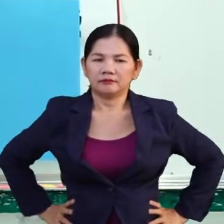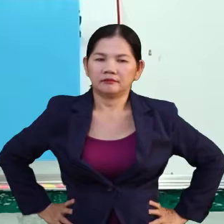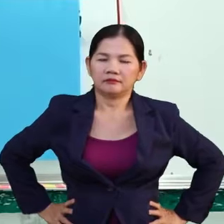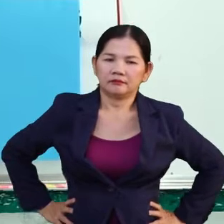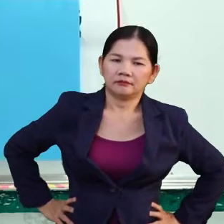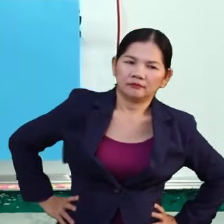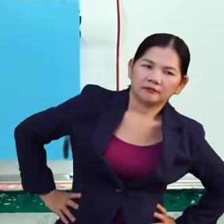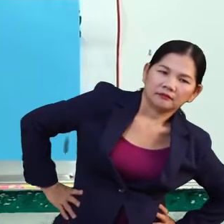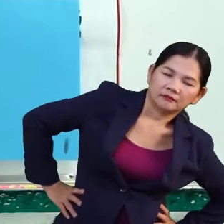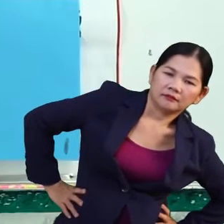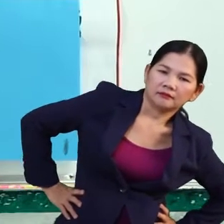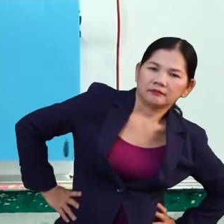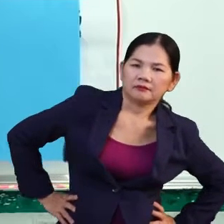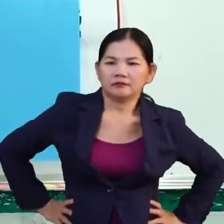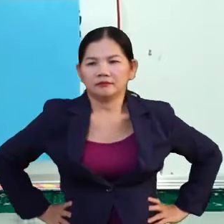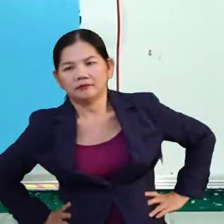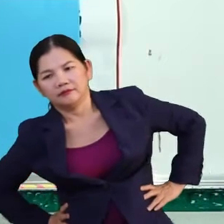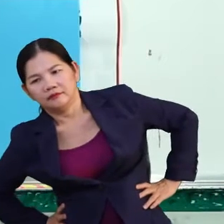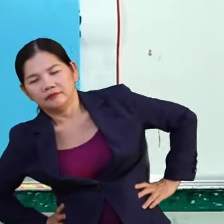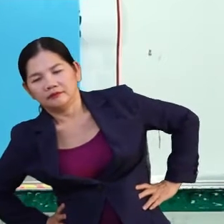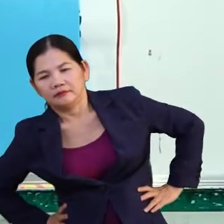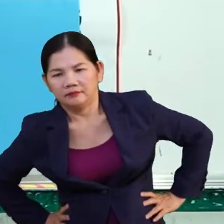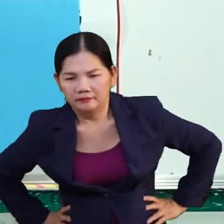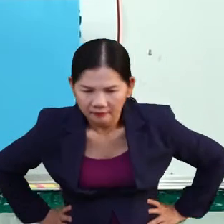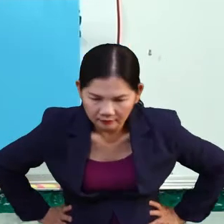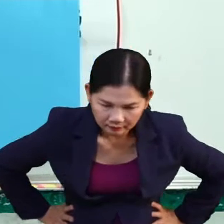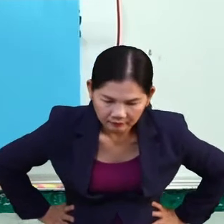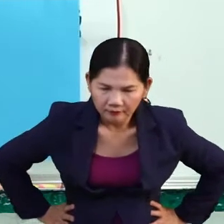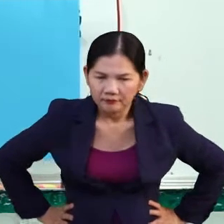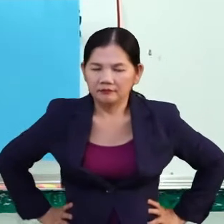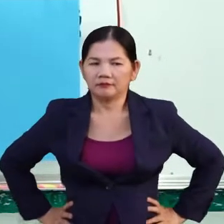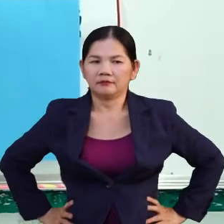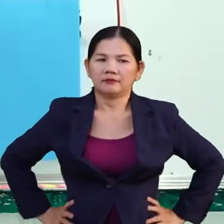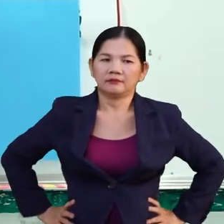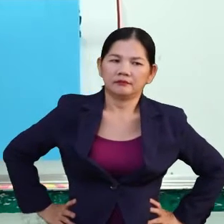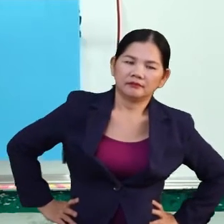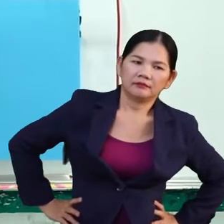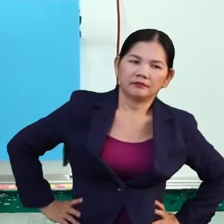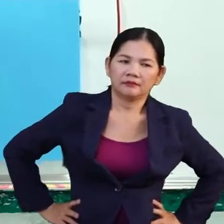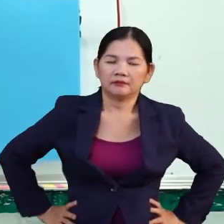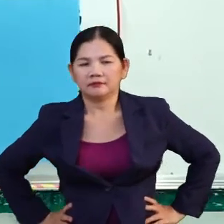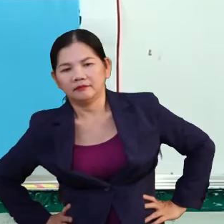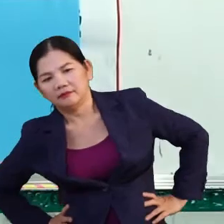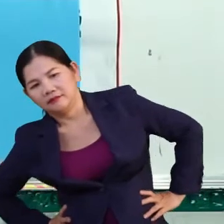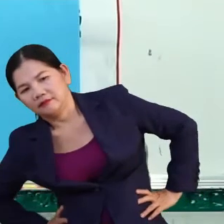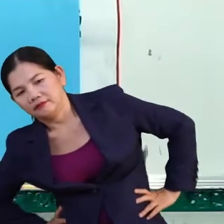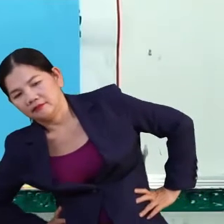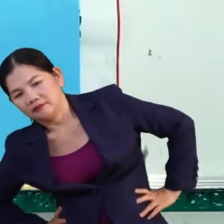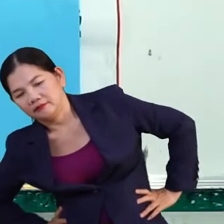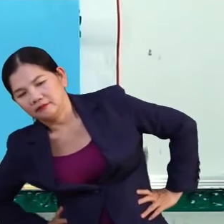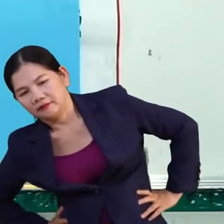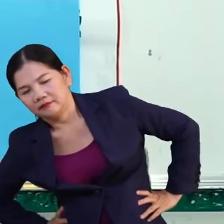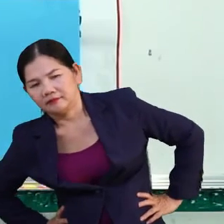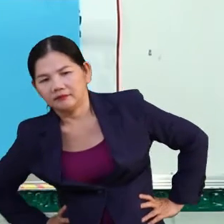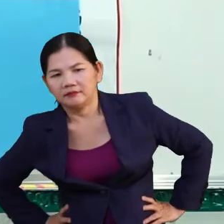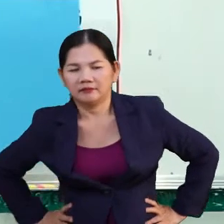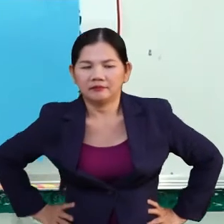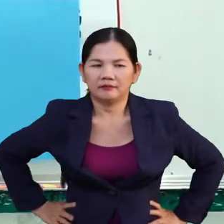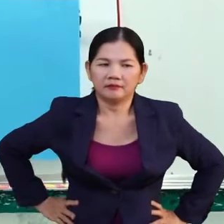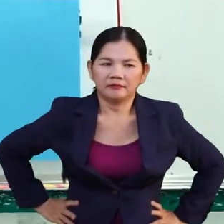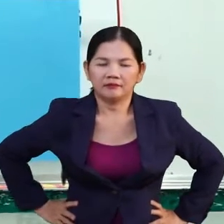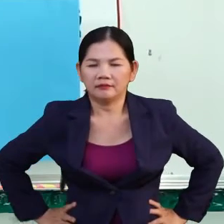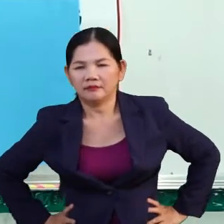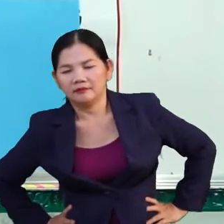ងទៅស្ដាំទៅមុខទៅក្រោយជាមួយអ្នកគ្រូណាកូនណាតោះទៅស្ដាំចាអញ្ចឹងអ្នកគ្រូបាយខ្នងចិត្តទៅឲ្យកូនដឹងតោះ